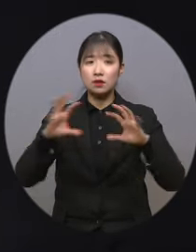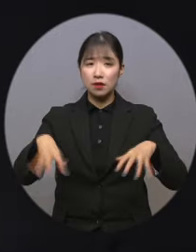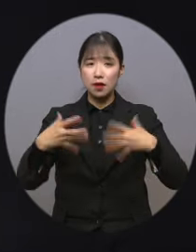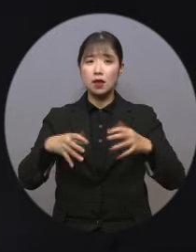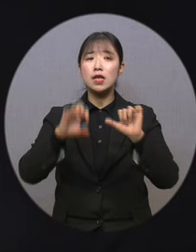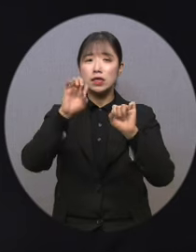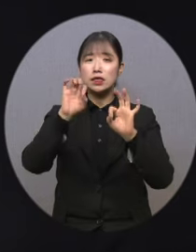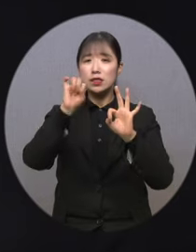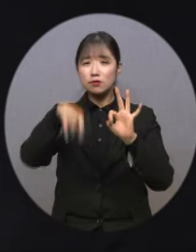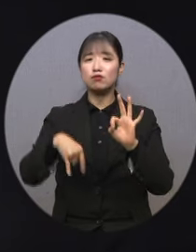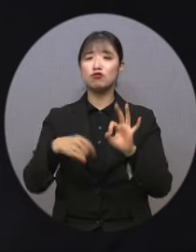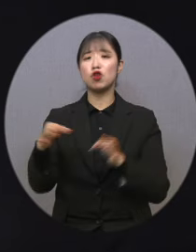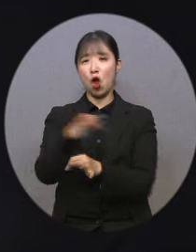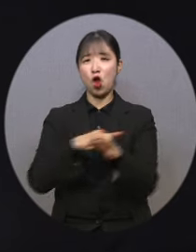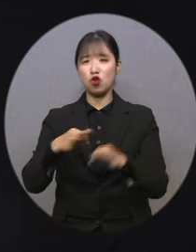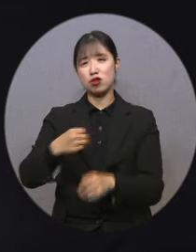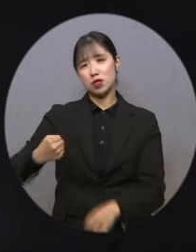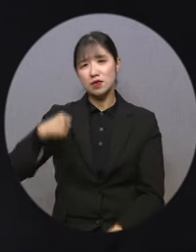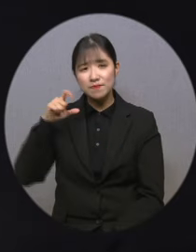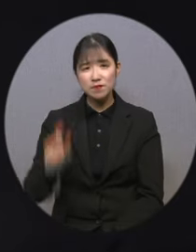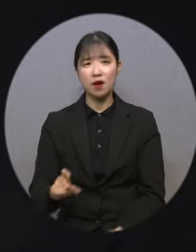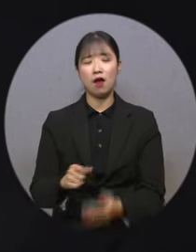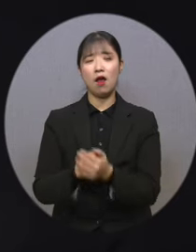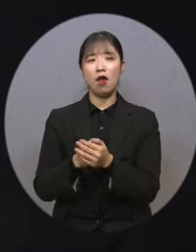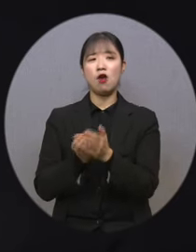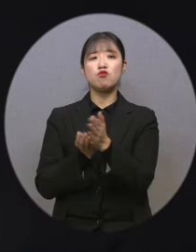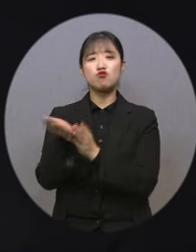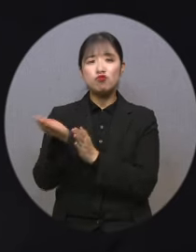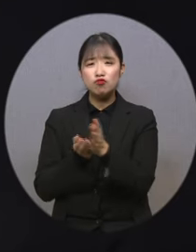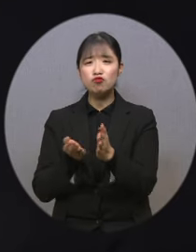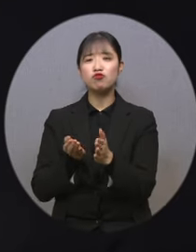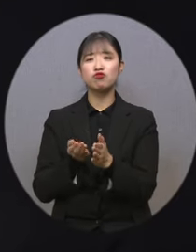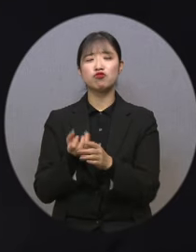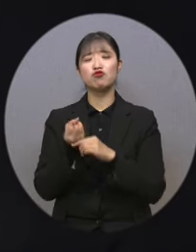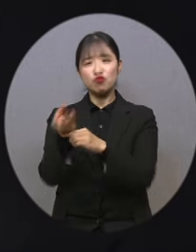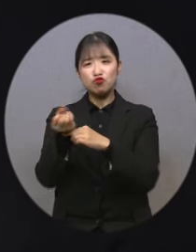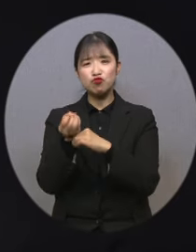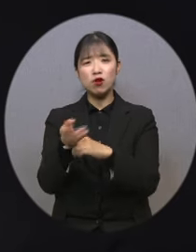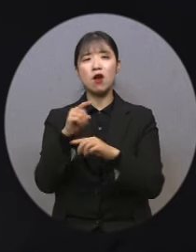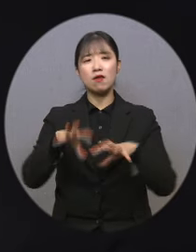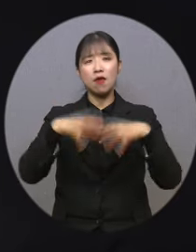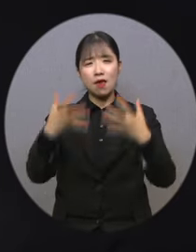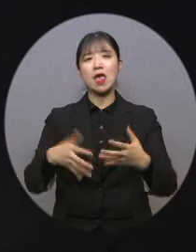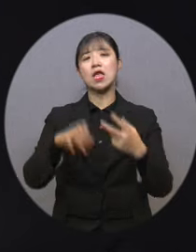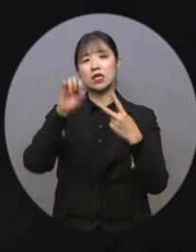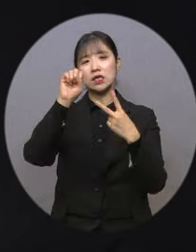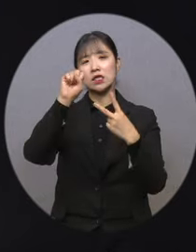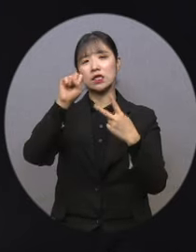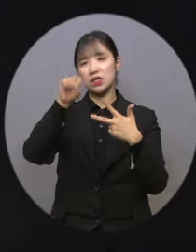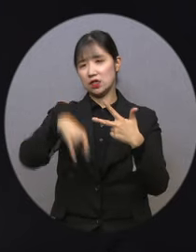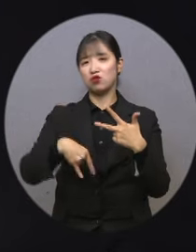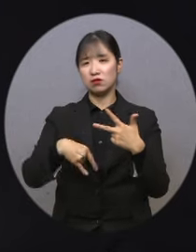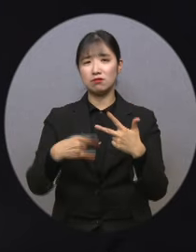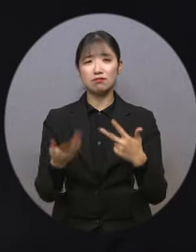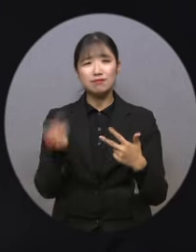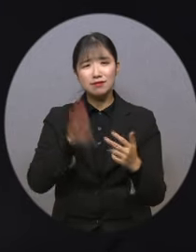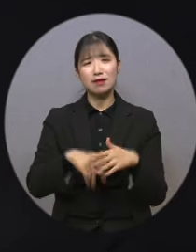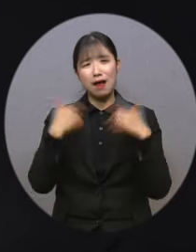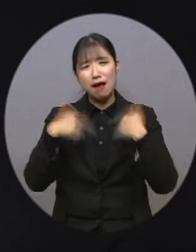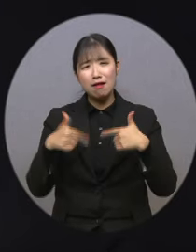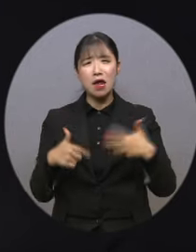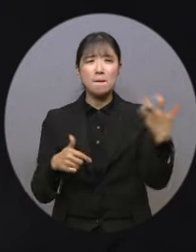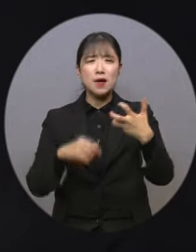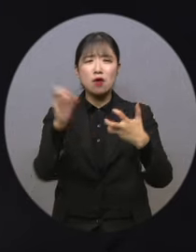12 경제 대우 이후 무역 세계 7입니다 최고의 7의 경제대국이 맹 날 80분 의